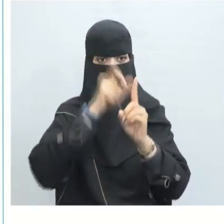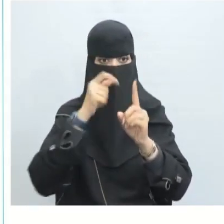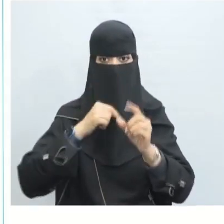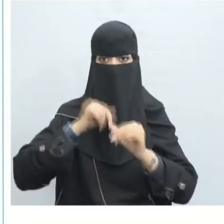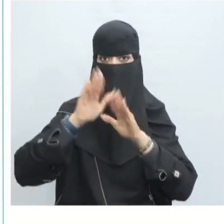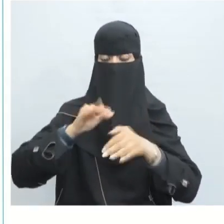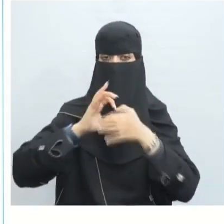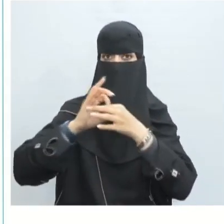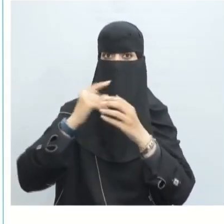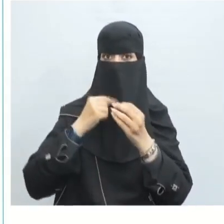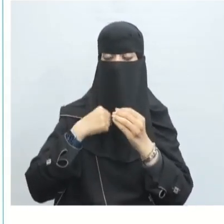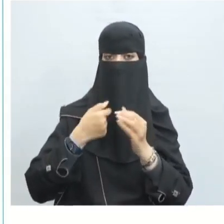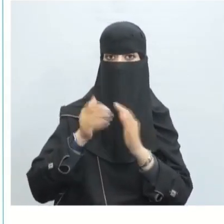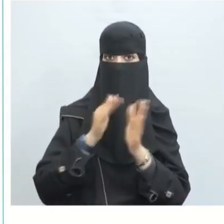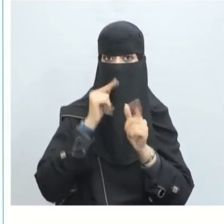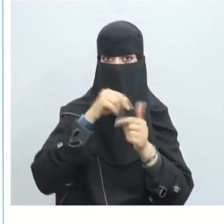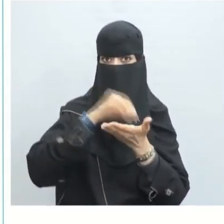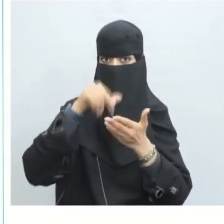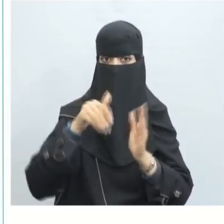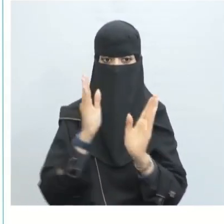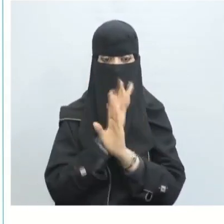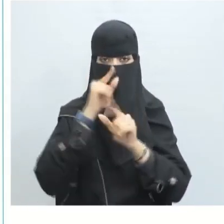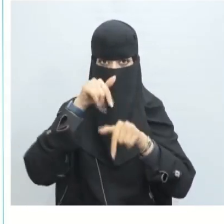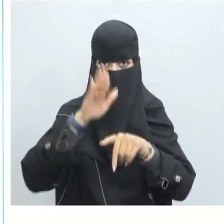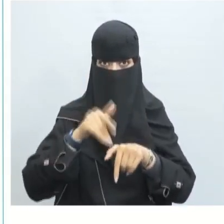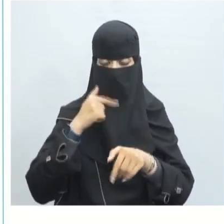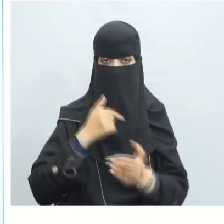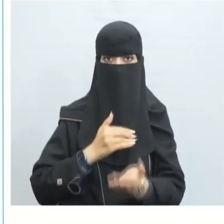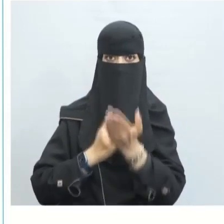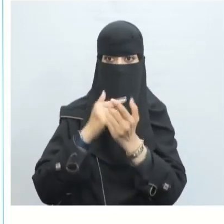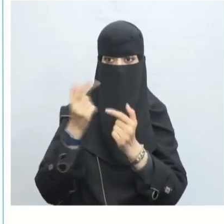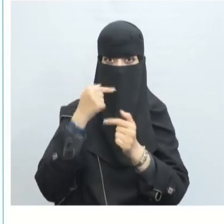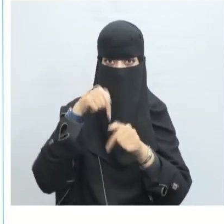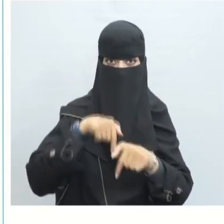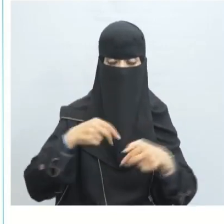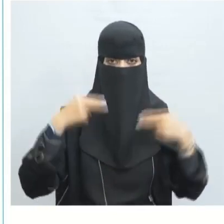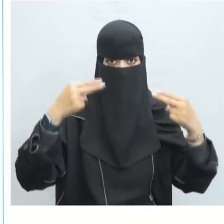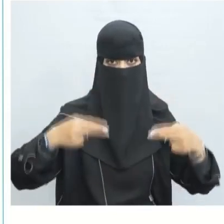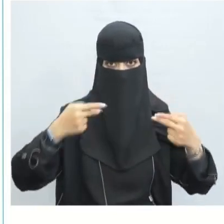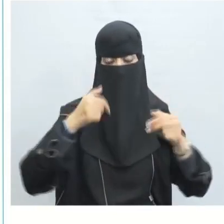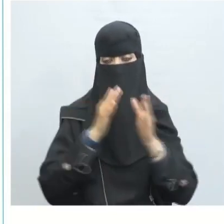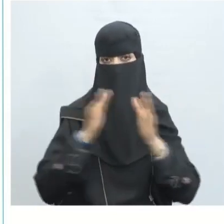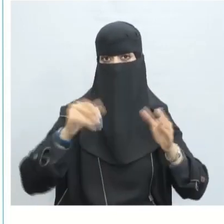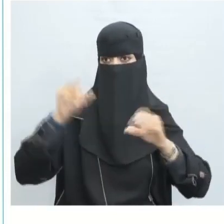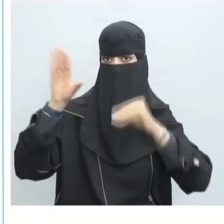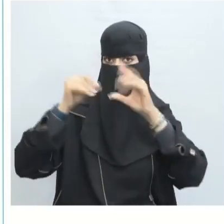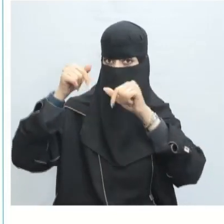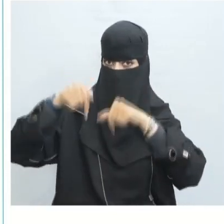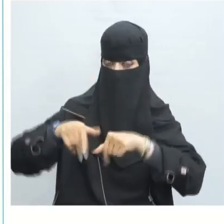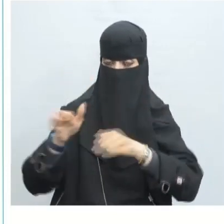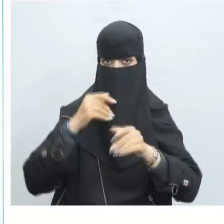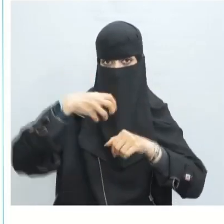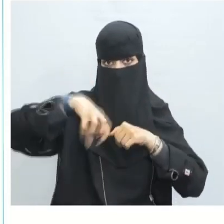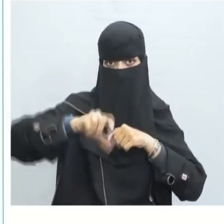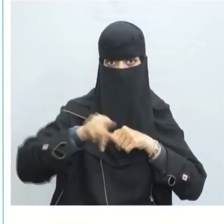التواصل اذا قد يعكس ان هنالك طلب على هذه الفعاليه وحجم السوق في في